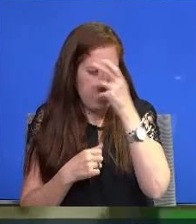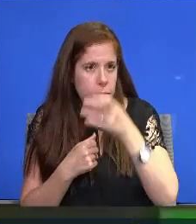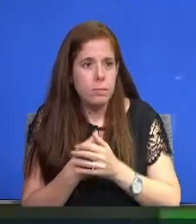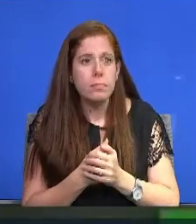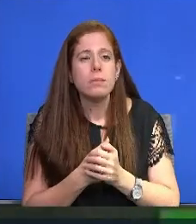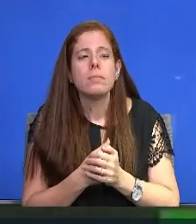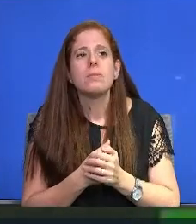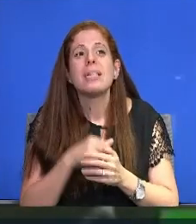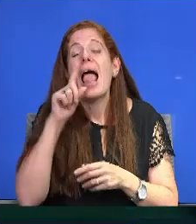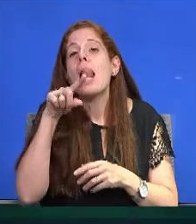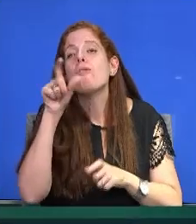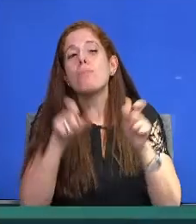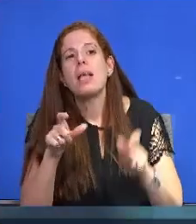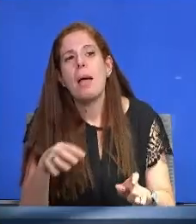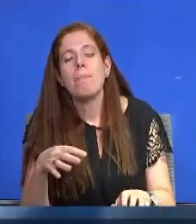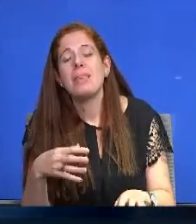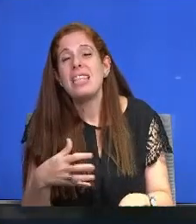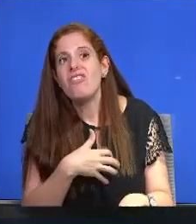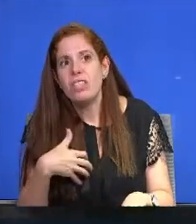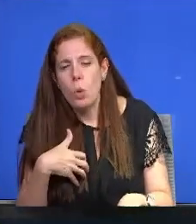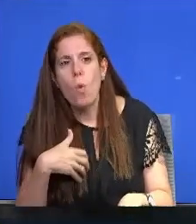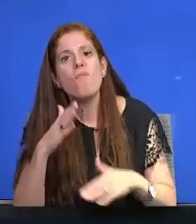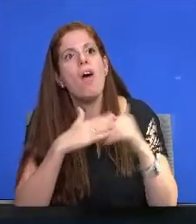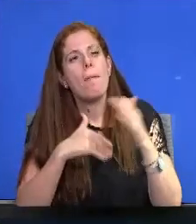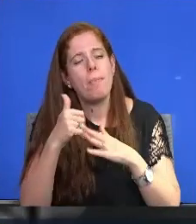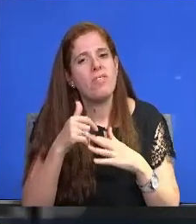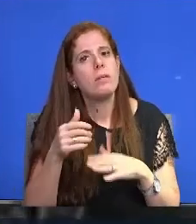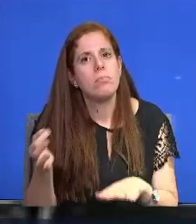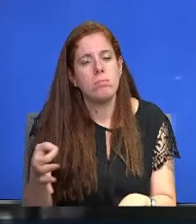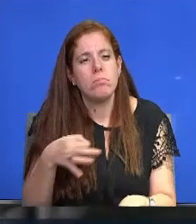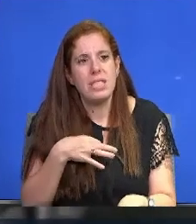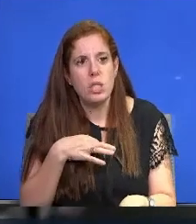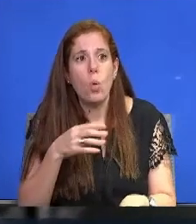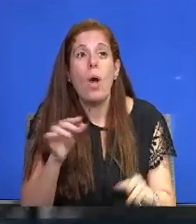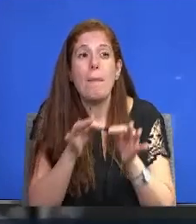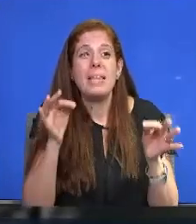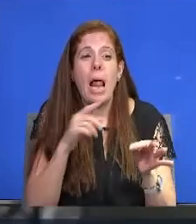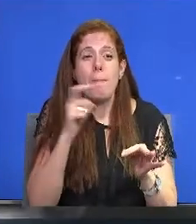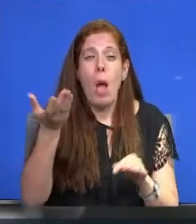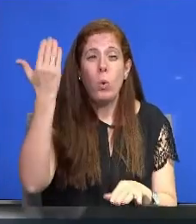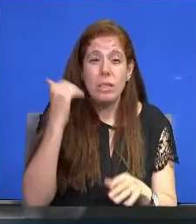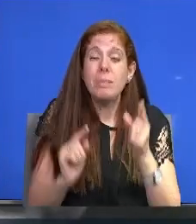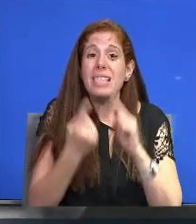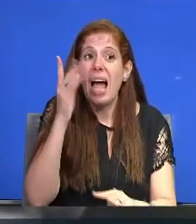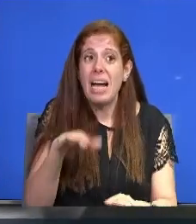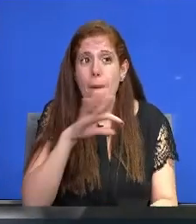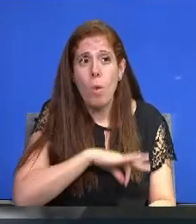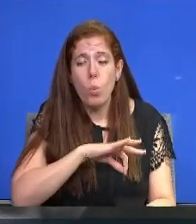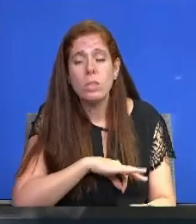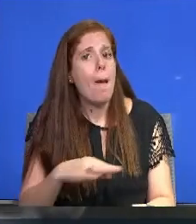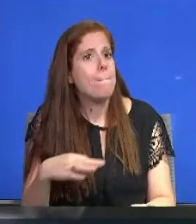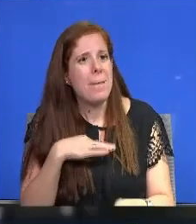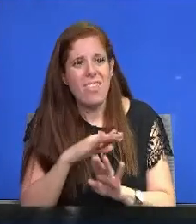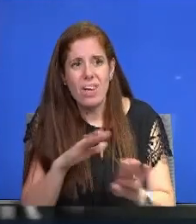כאלף בני אדם נפצעו, מבנים רבים ניזוקו. גם בתחילת המאה הקודמת הראה תקרית דומה אף היא ברוסיה ללא נפגעים,